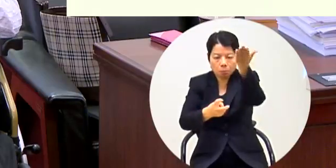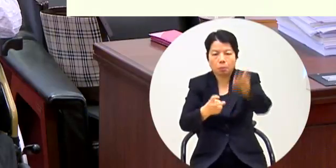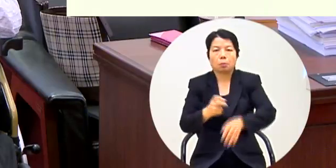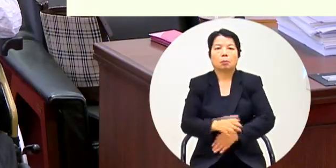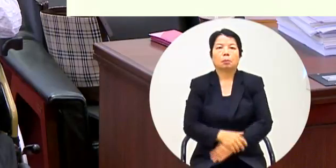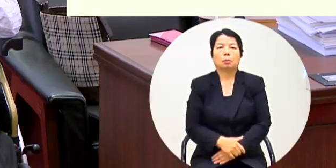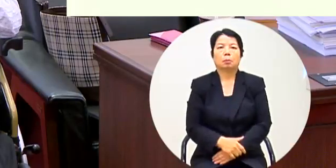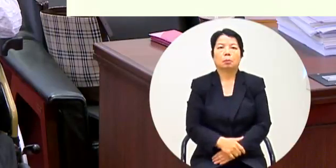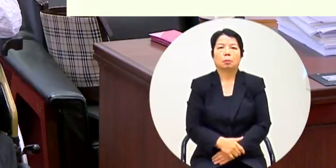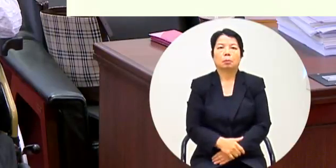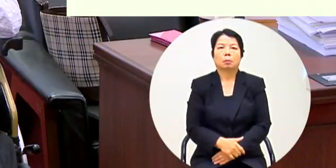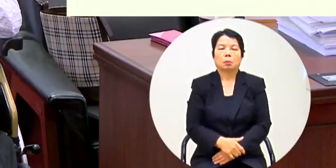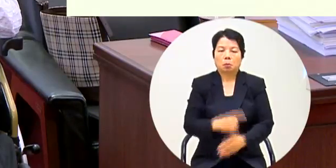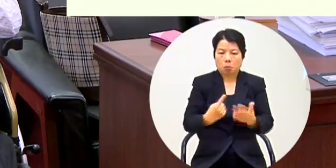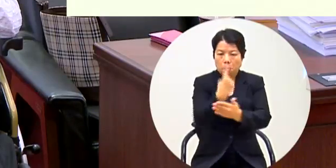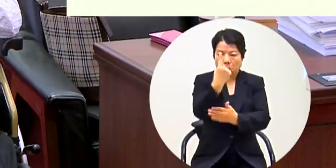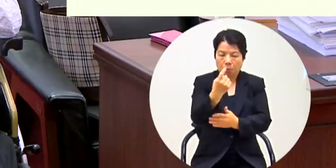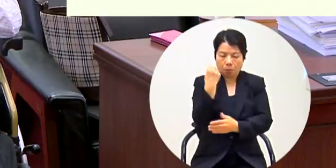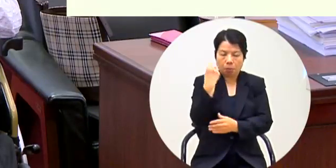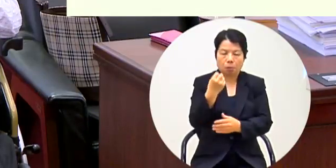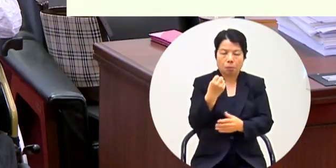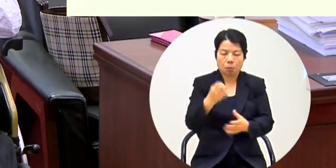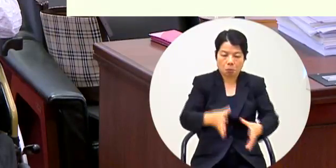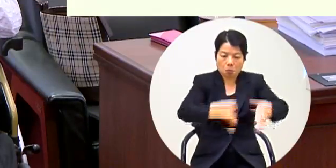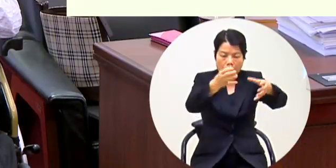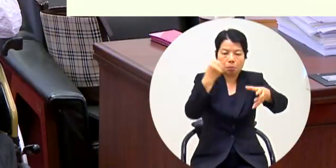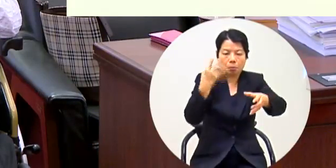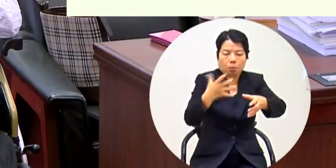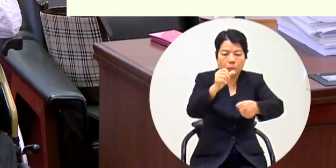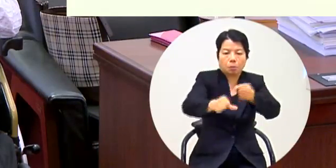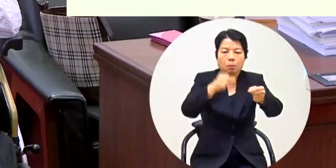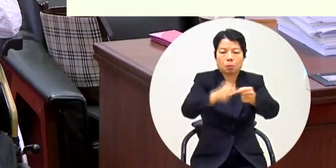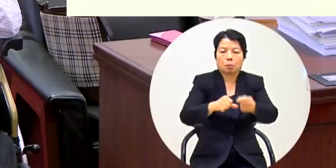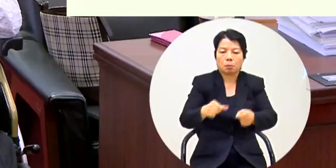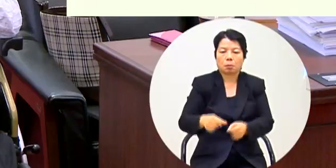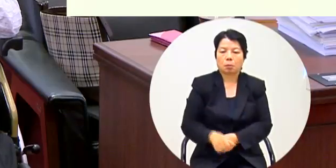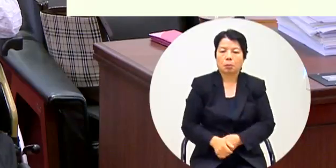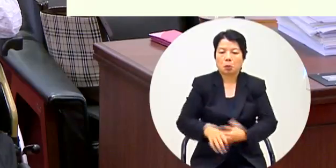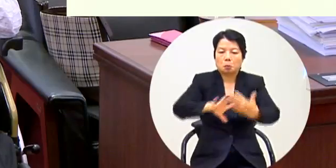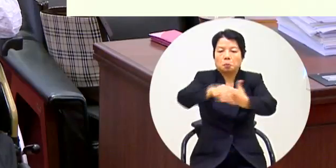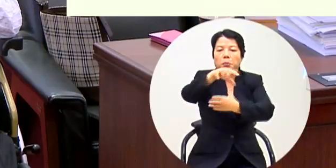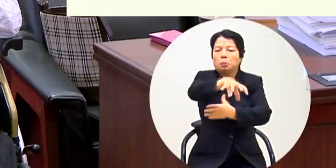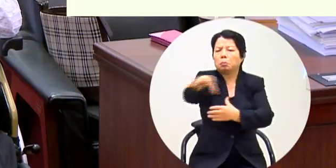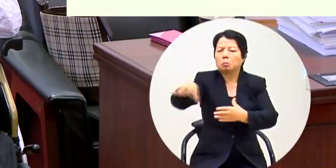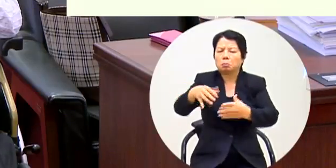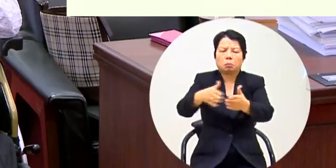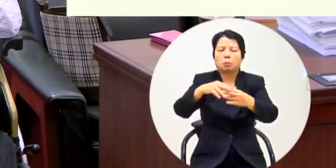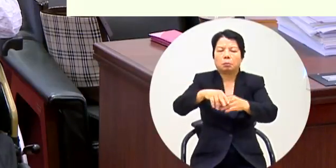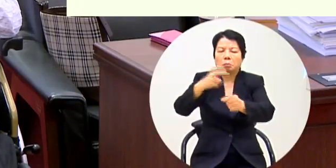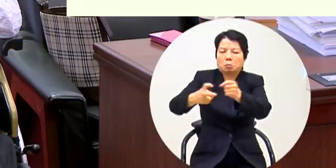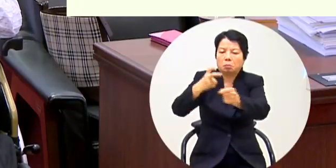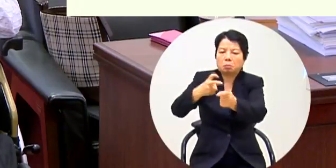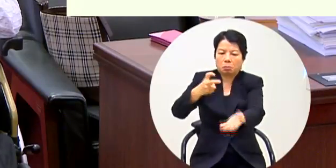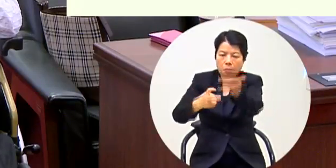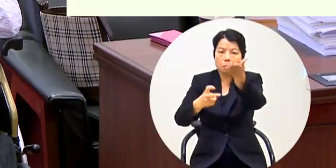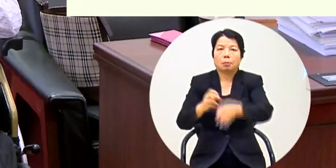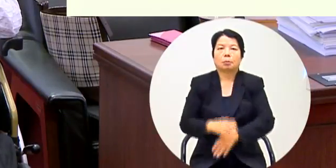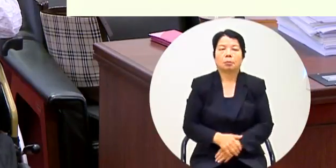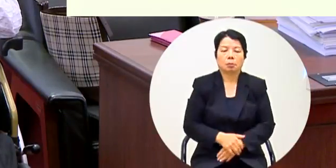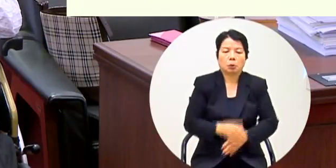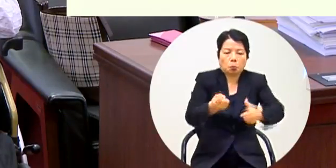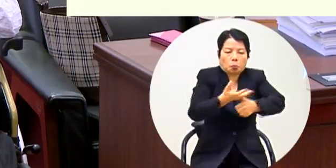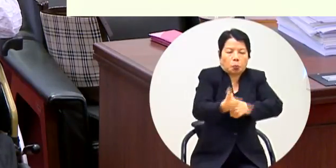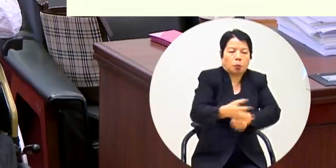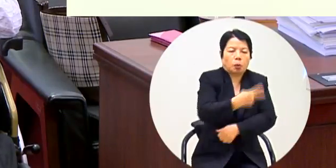炉是新的5年，其他都是20-30年了。那所以它排放的 PM2.5 啊，每一个老旧锅炉